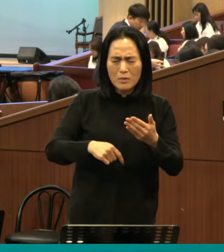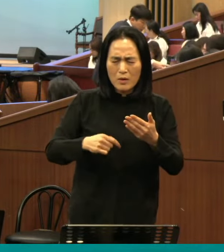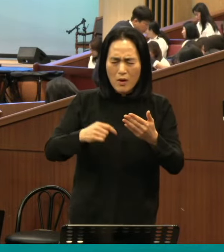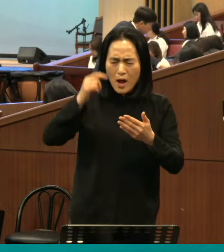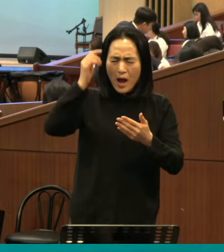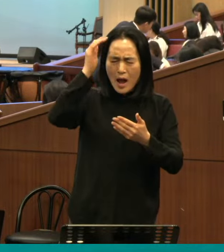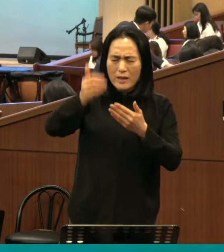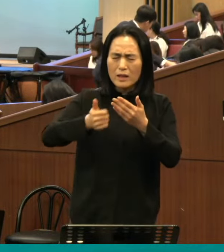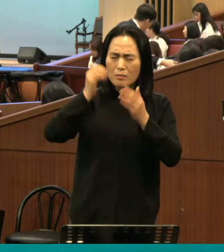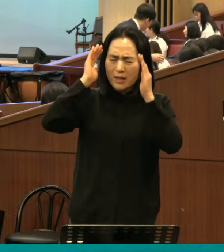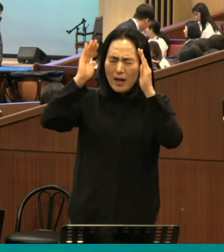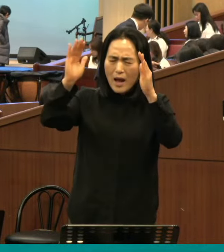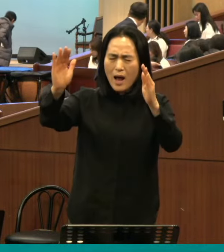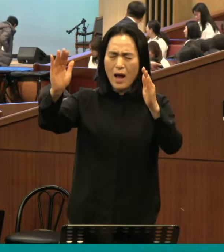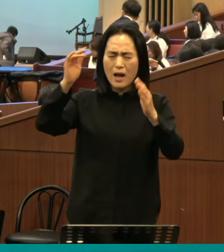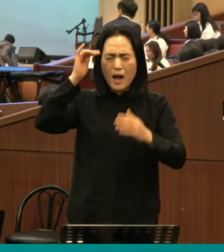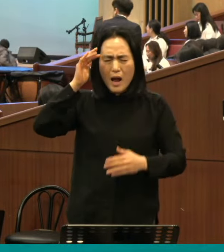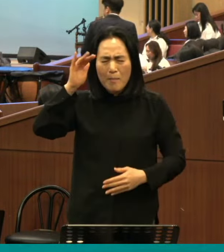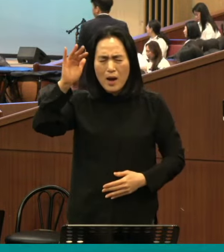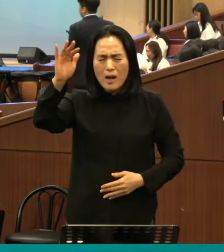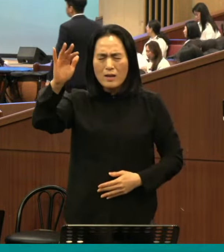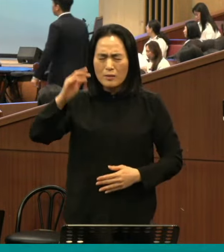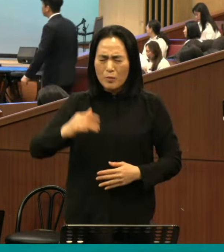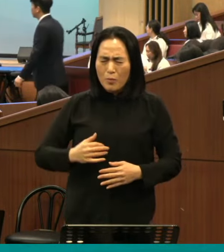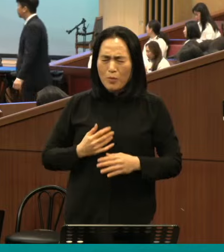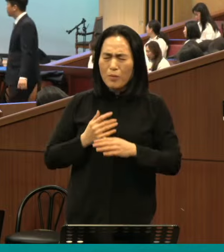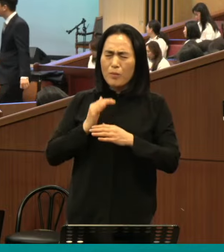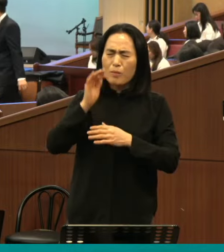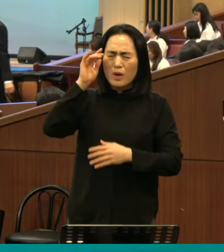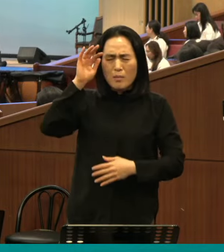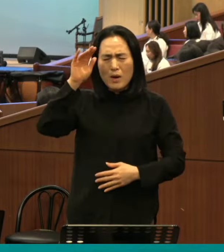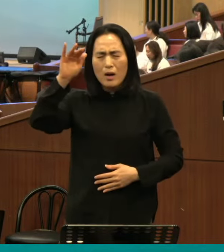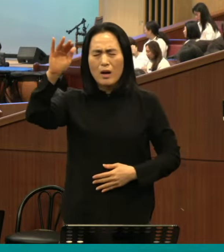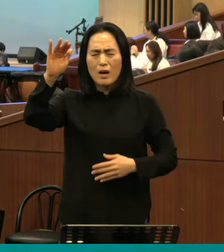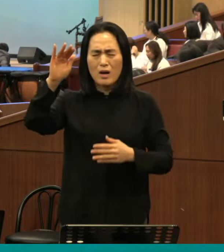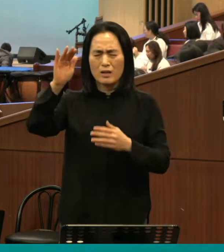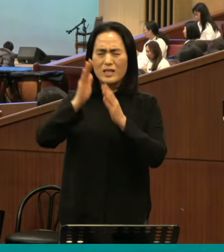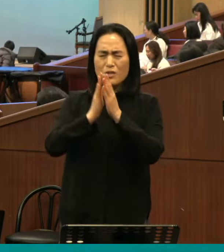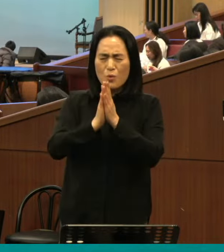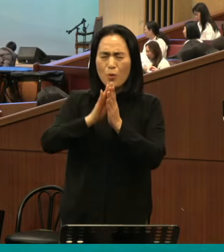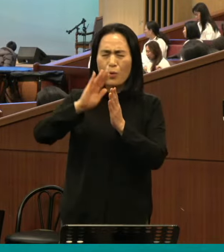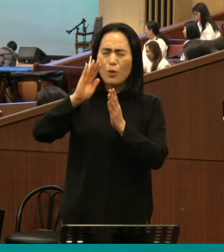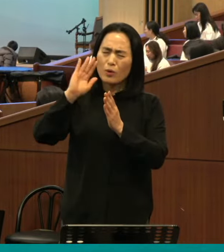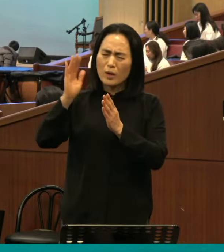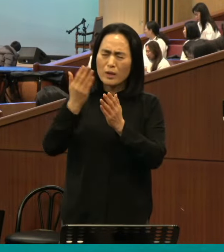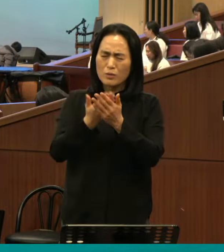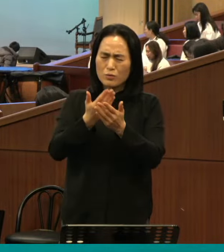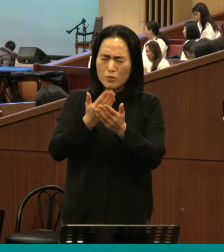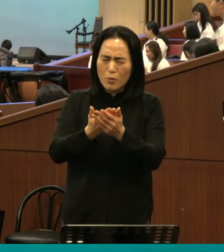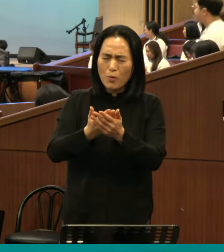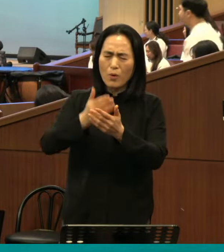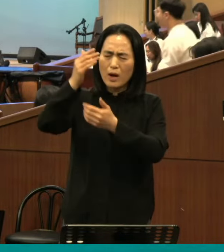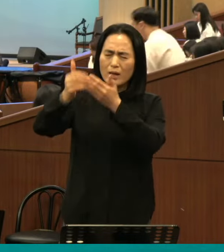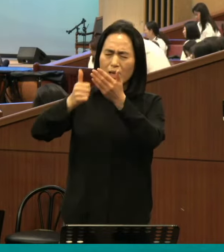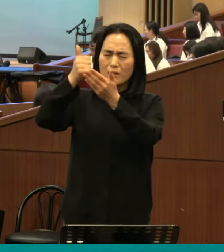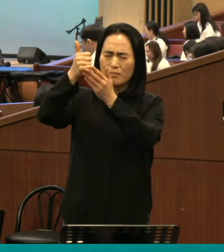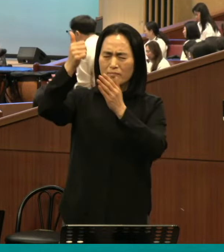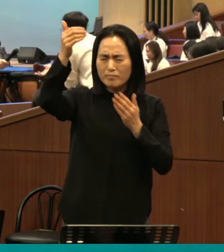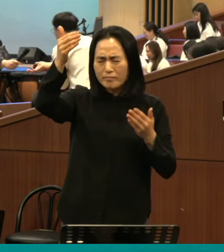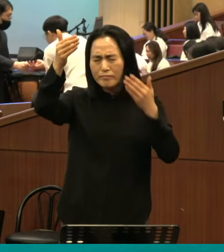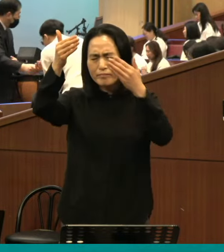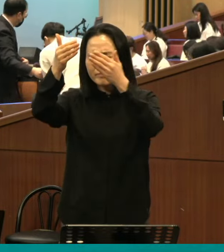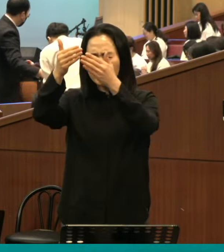갈망이 기도로 성화되게 하여 주셔서 하늘의 하나님이 들으시 응답하시는 풍성한